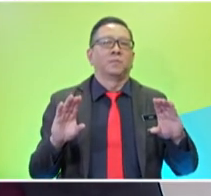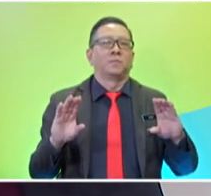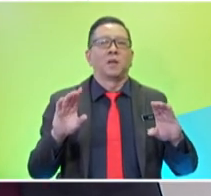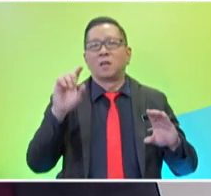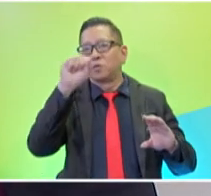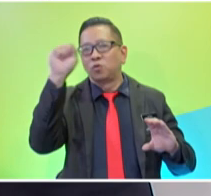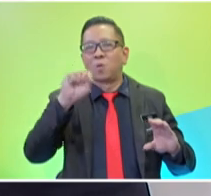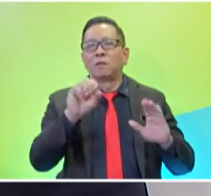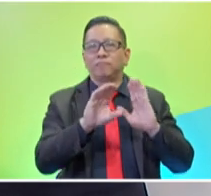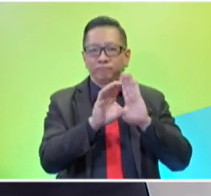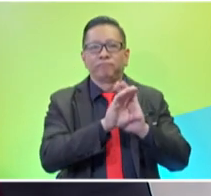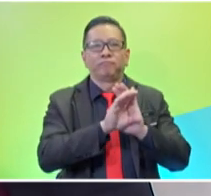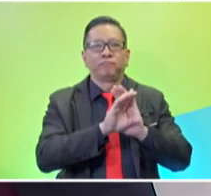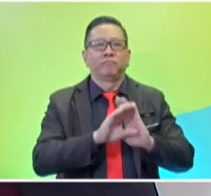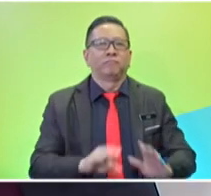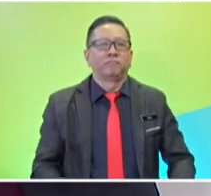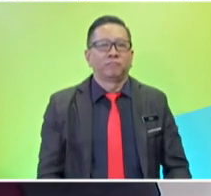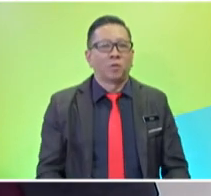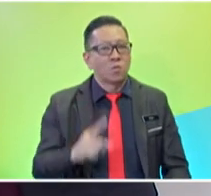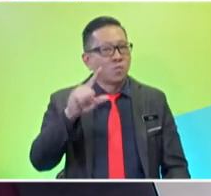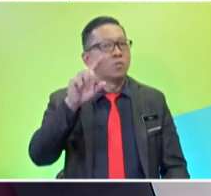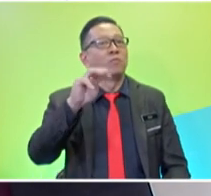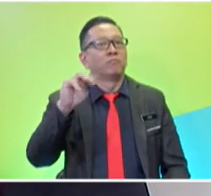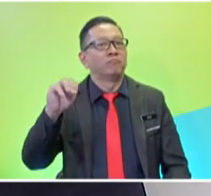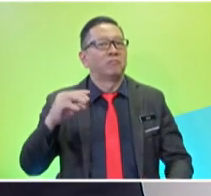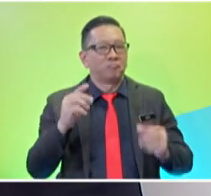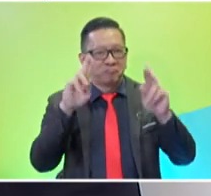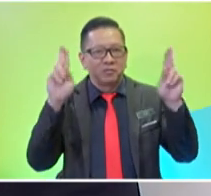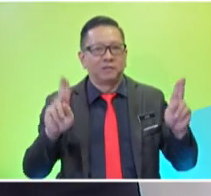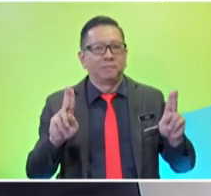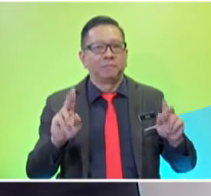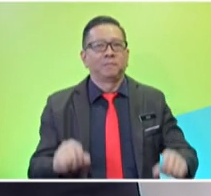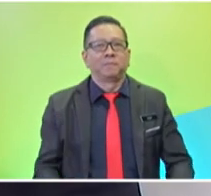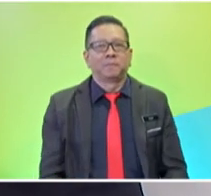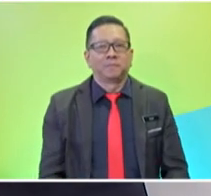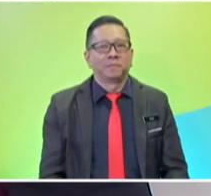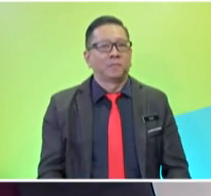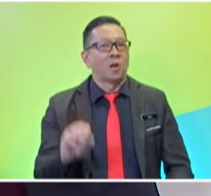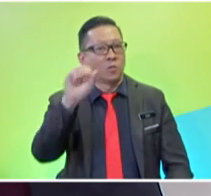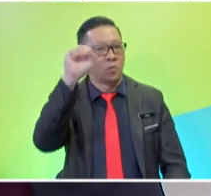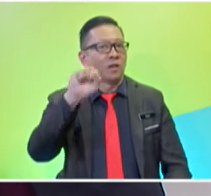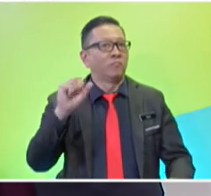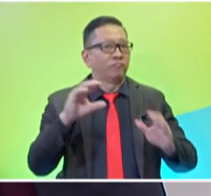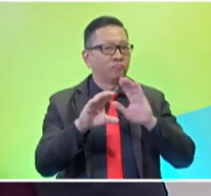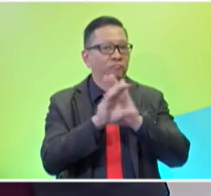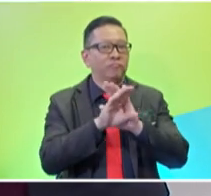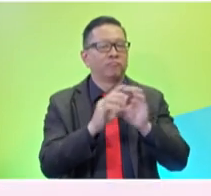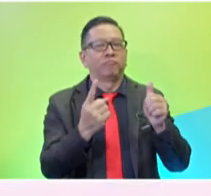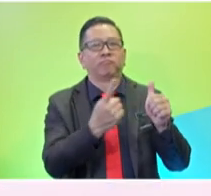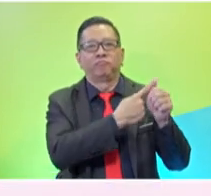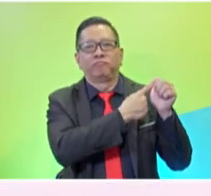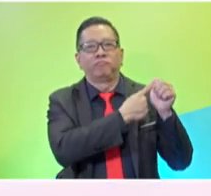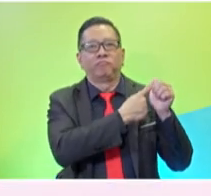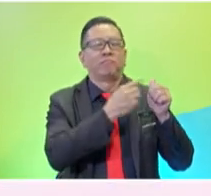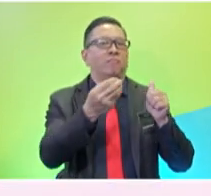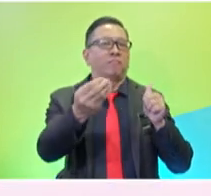contoh Oke untuk menguji kefahaman murid-murid kita ada seorang contoh yang pertama saya akan bagi